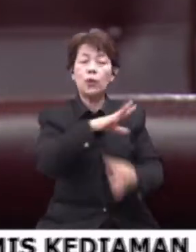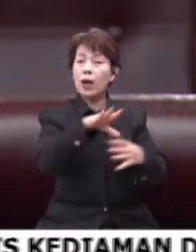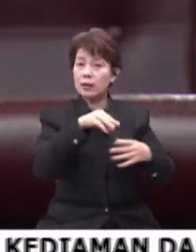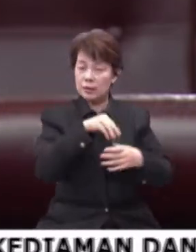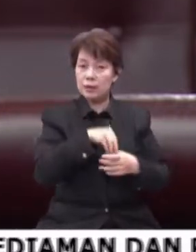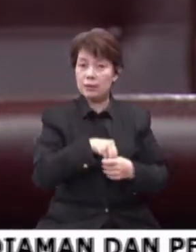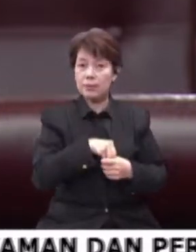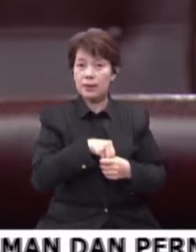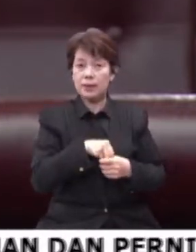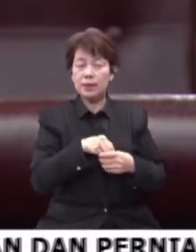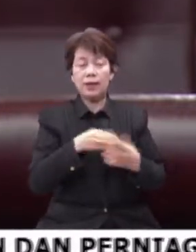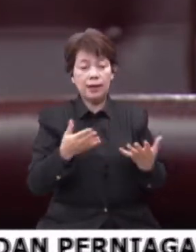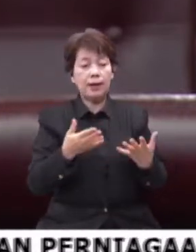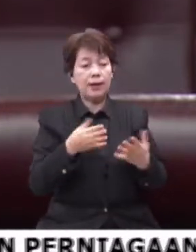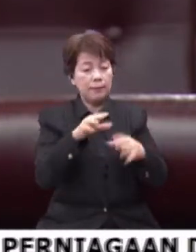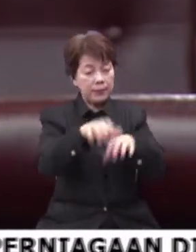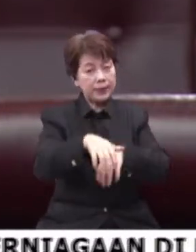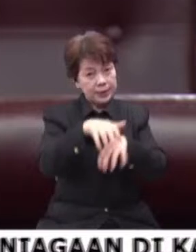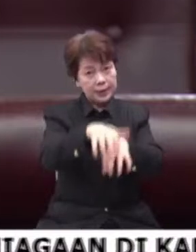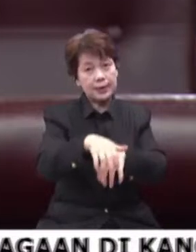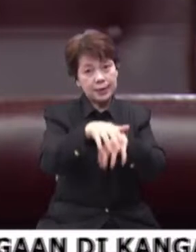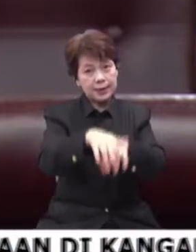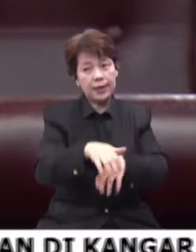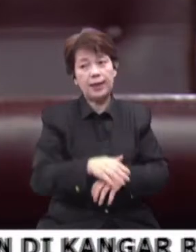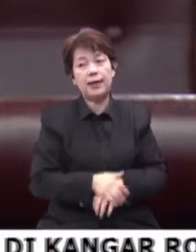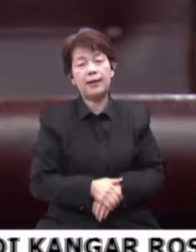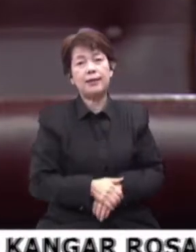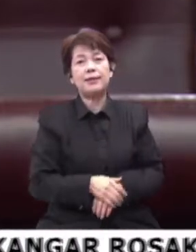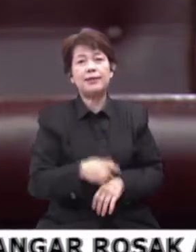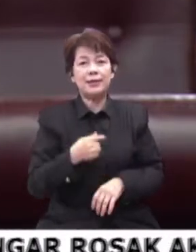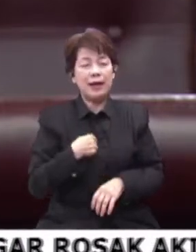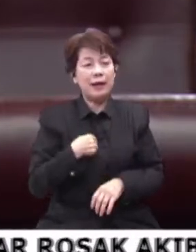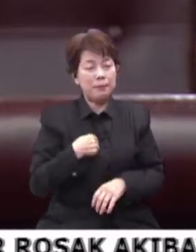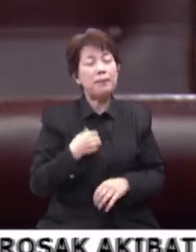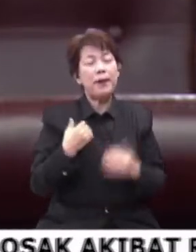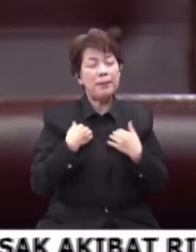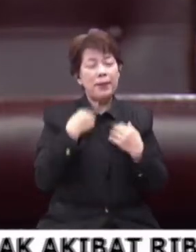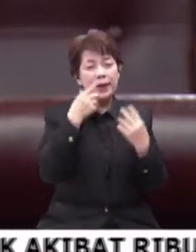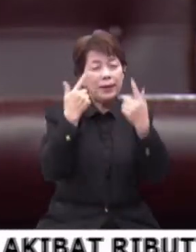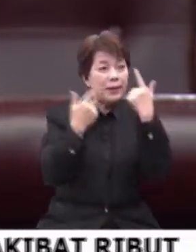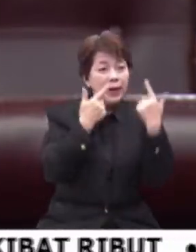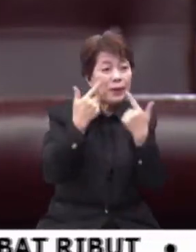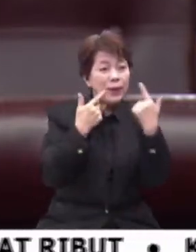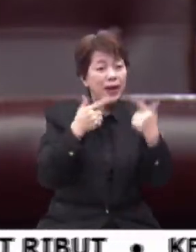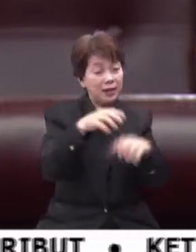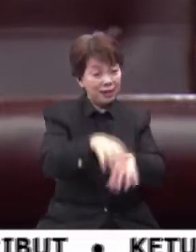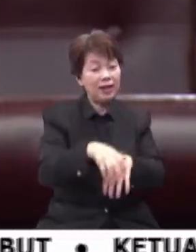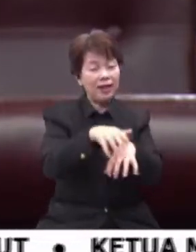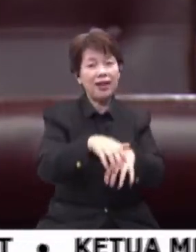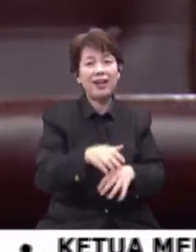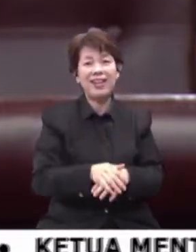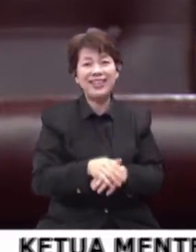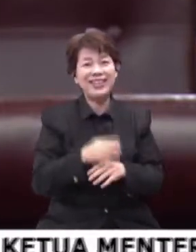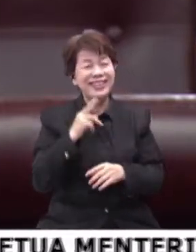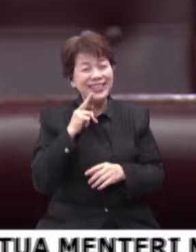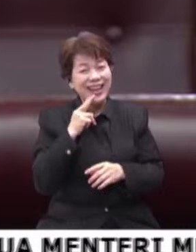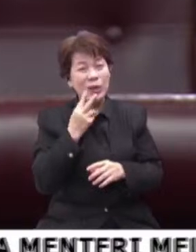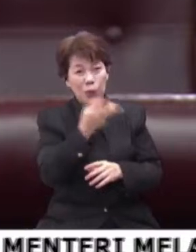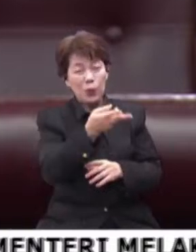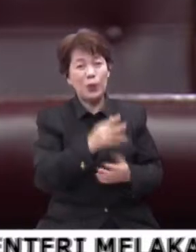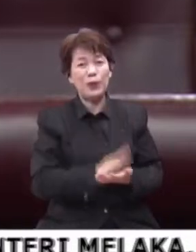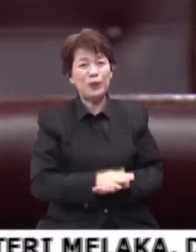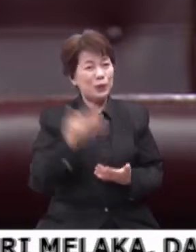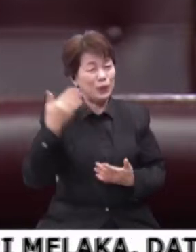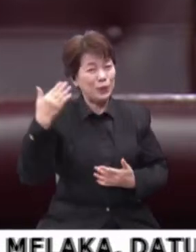dalam pertanian dan penanaman sayur Saya pernah melawan tempat dia tanaman sayur terdahulu